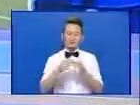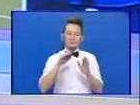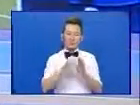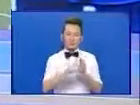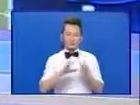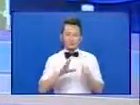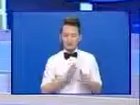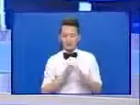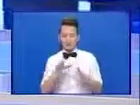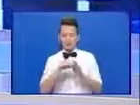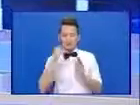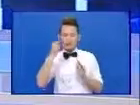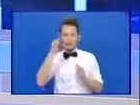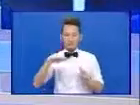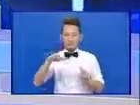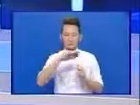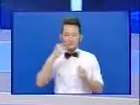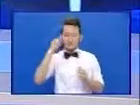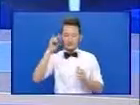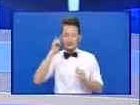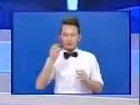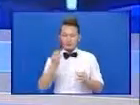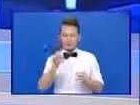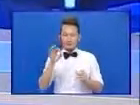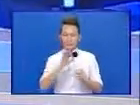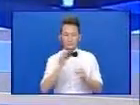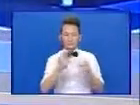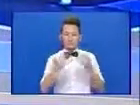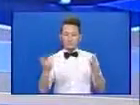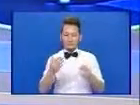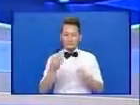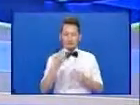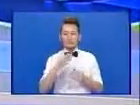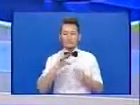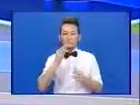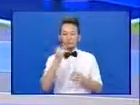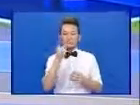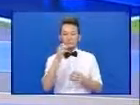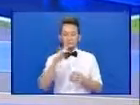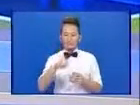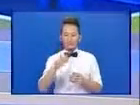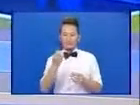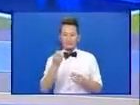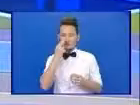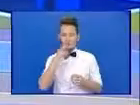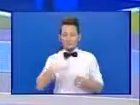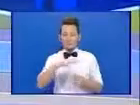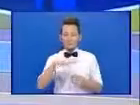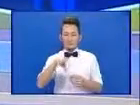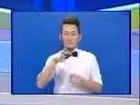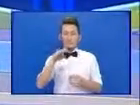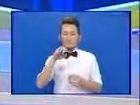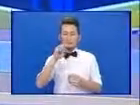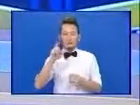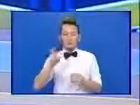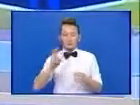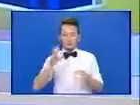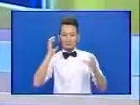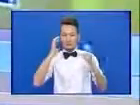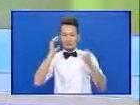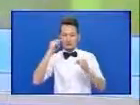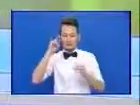Халық Республикасындағы Қазақстанның төтенше және өкілетті елшісі Шахрат Нұрышев пен Шымкенттегі Мұхтар Әуезов атындағы Оңтүстік Қазақстан